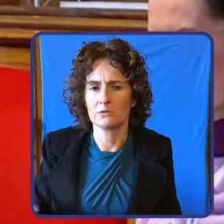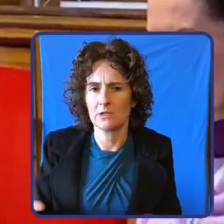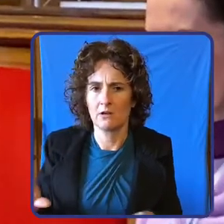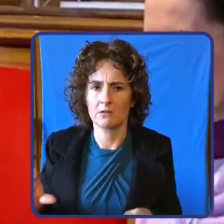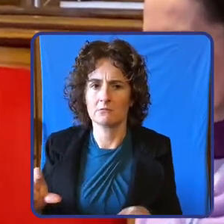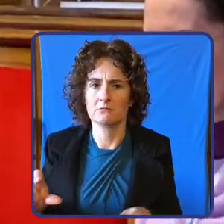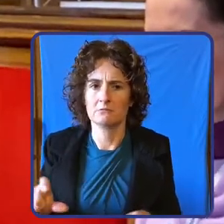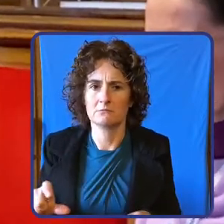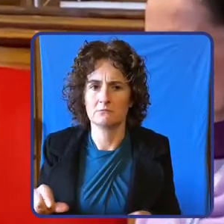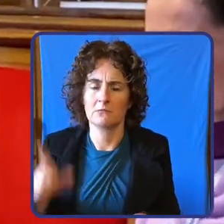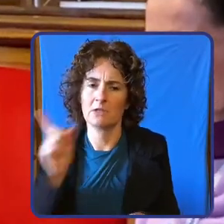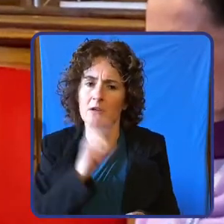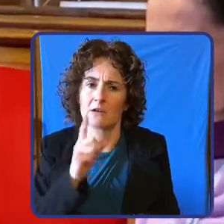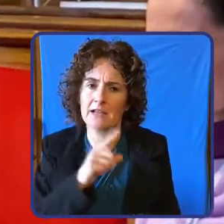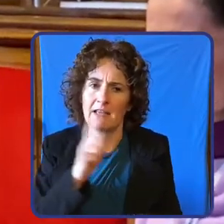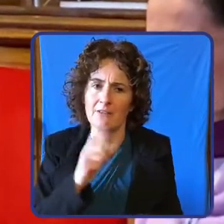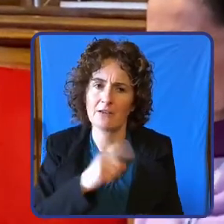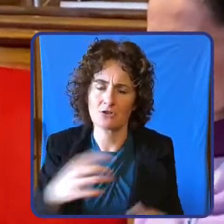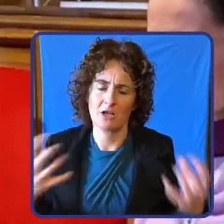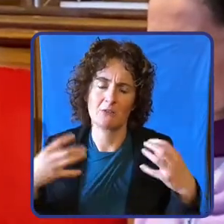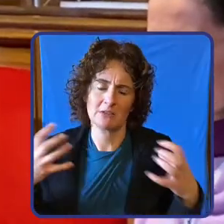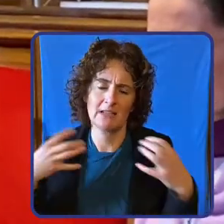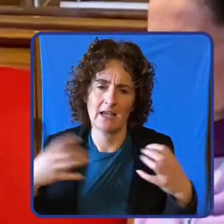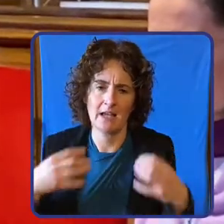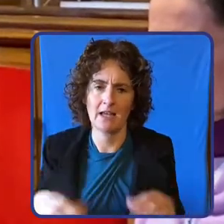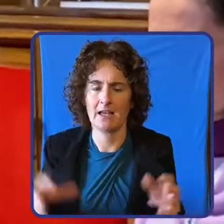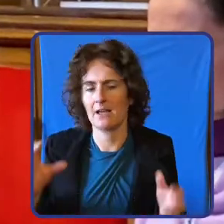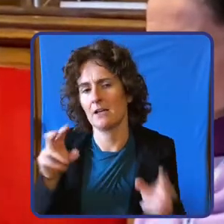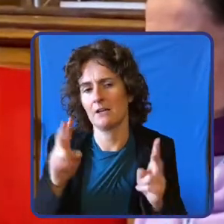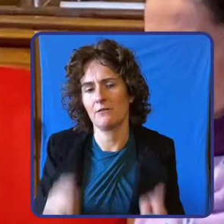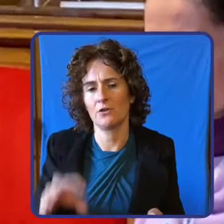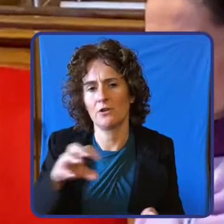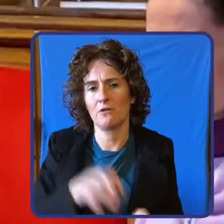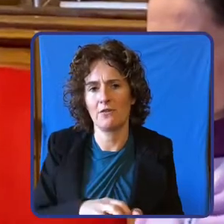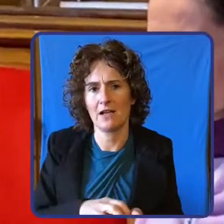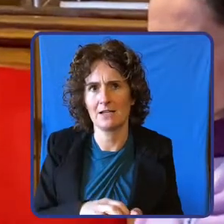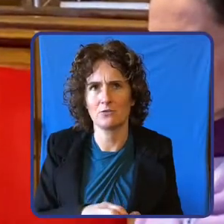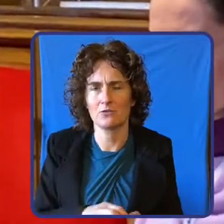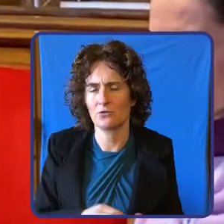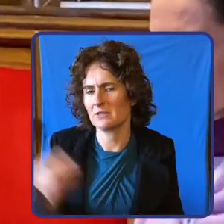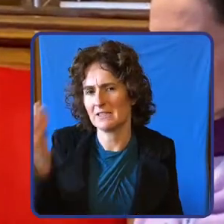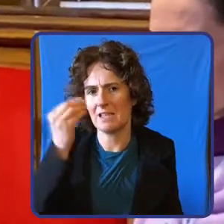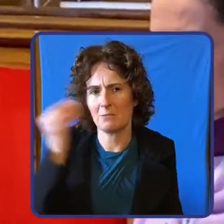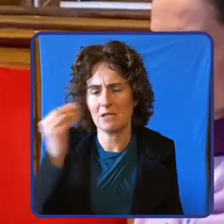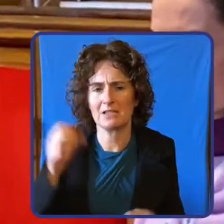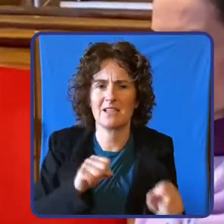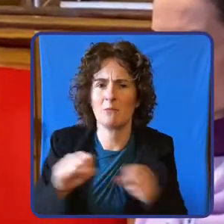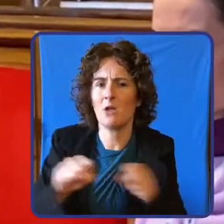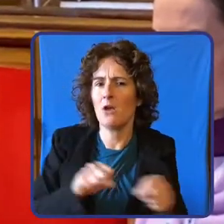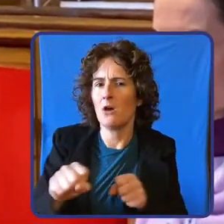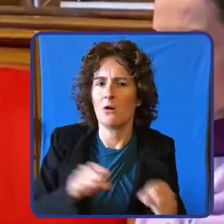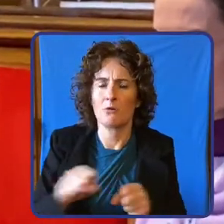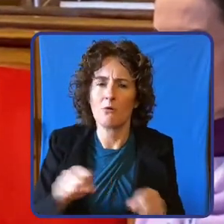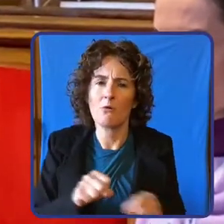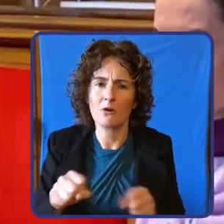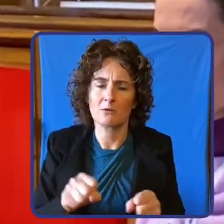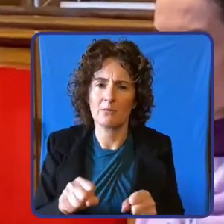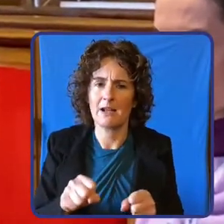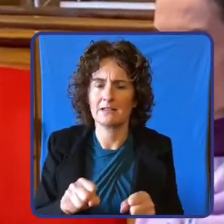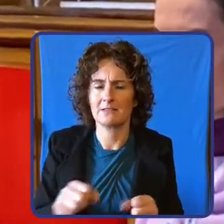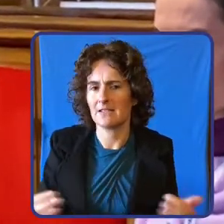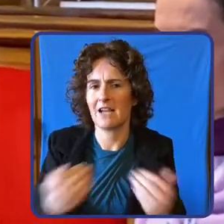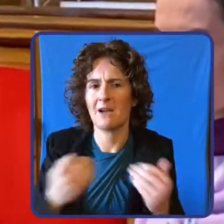azt az utat meg még 100-at, hogyha lenne rá forrás, csak akkor nem értem, miért függünk ennyire attól, hogy most a kormány ad valami segítséget a rezsibe, vagy nem